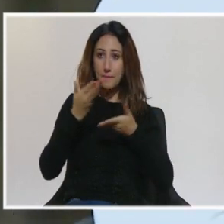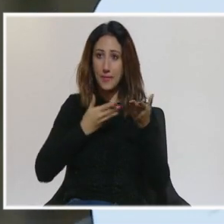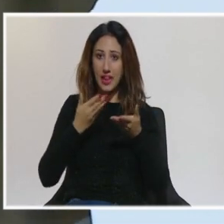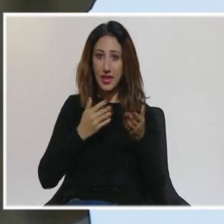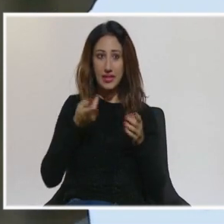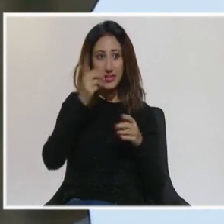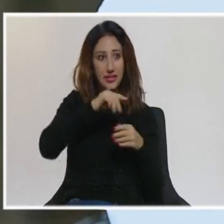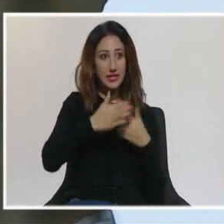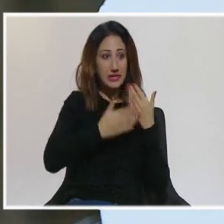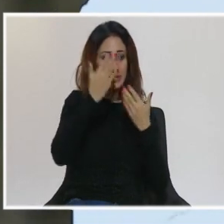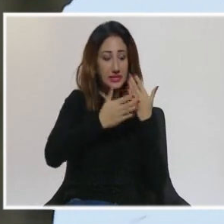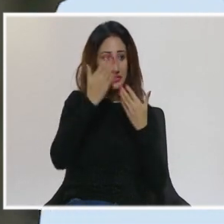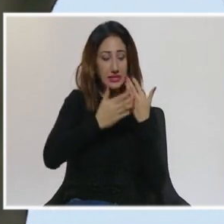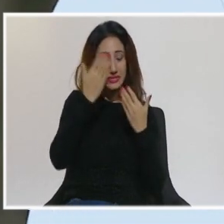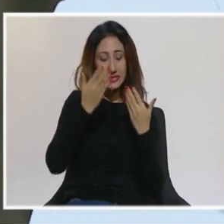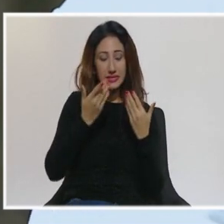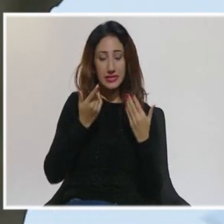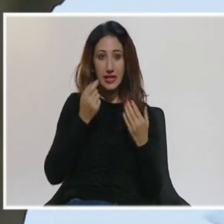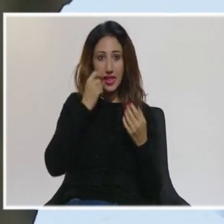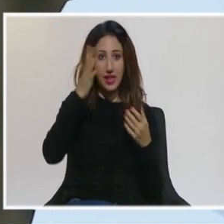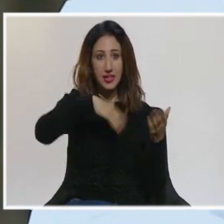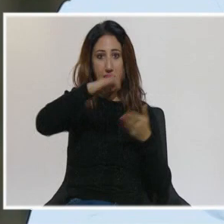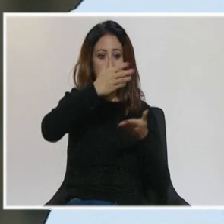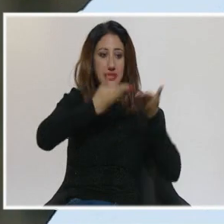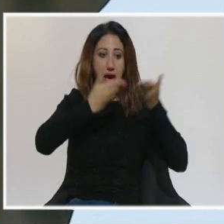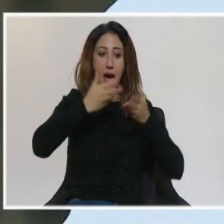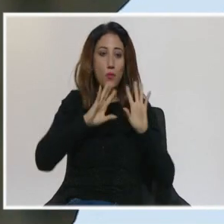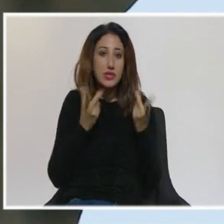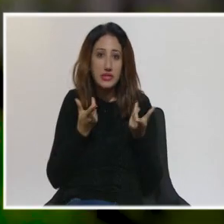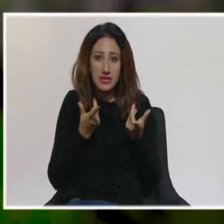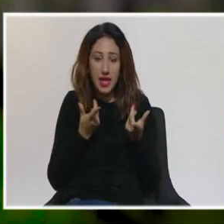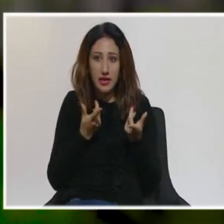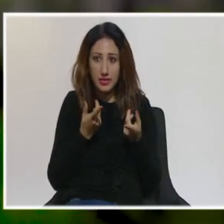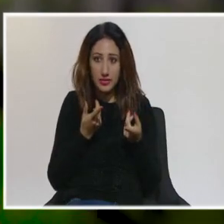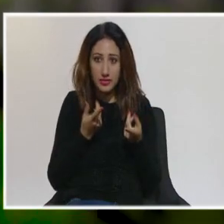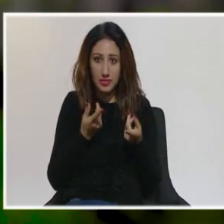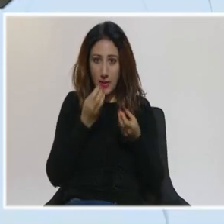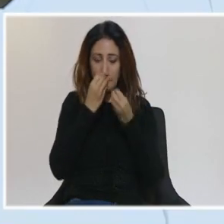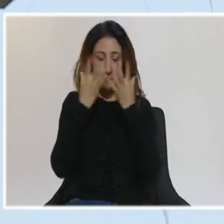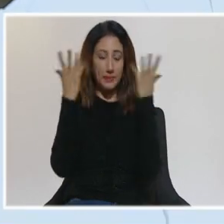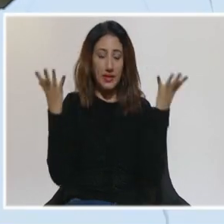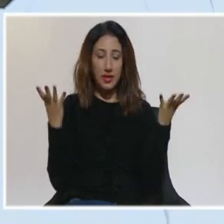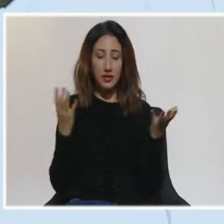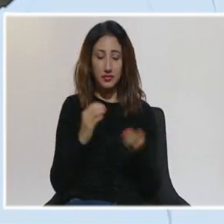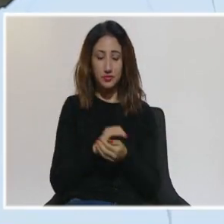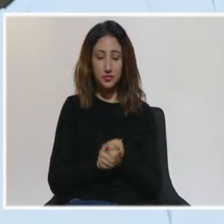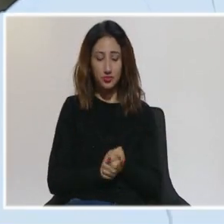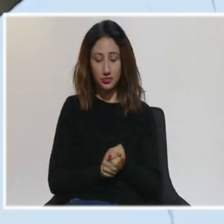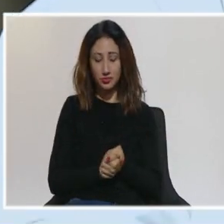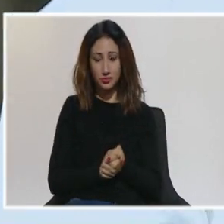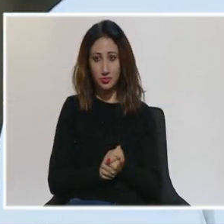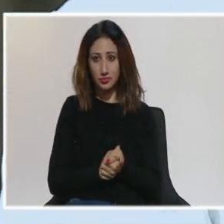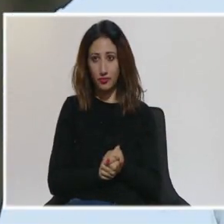مستوى تاني غير اللي هو عاش فيه طول عمره كبيئه اقصد يعني تفهم.